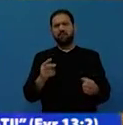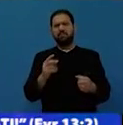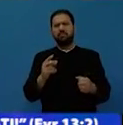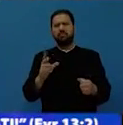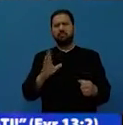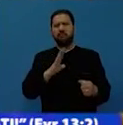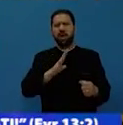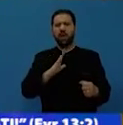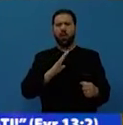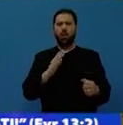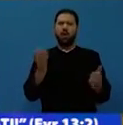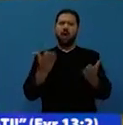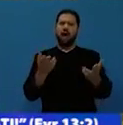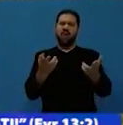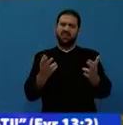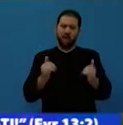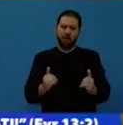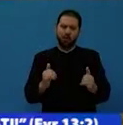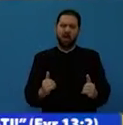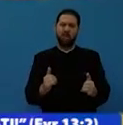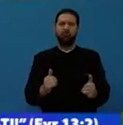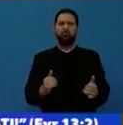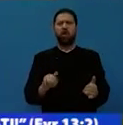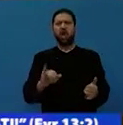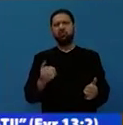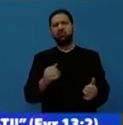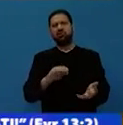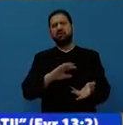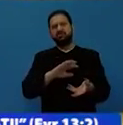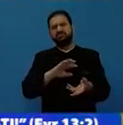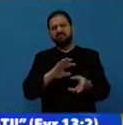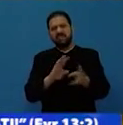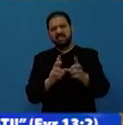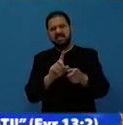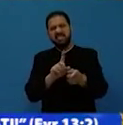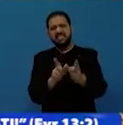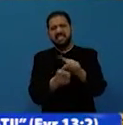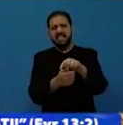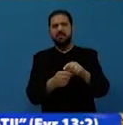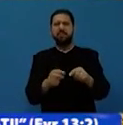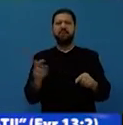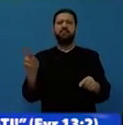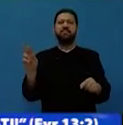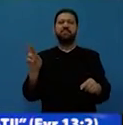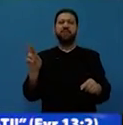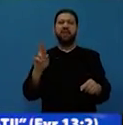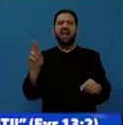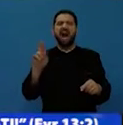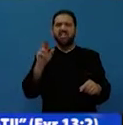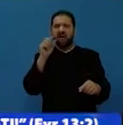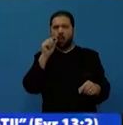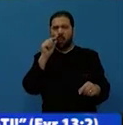monolitul etnic european, da? Și specia sau rasa europeană să fie